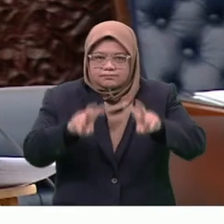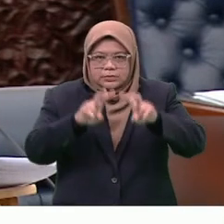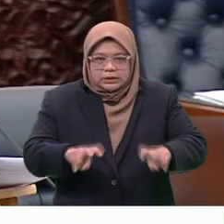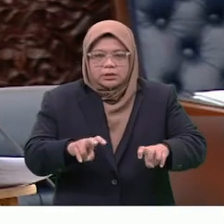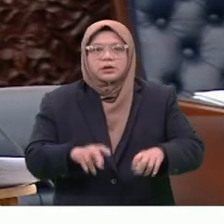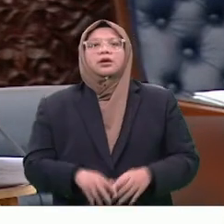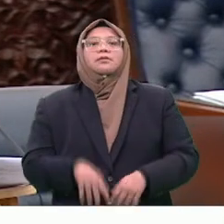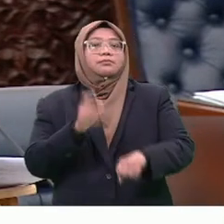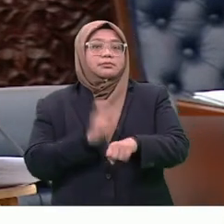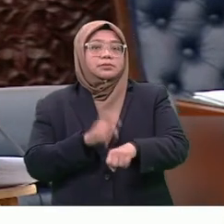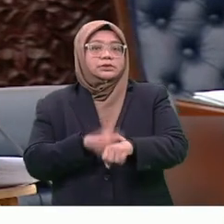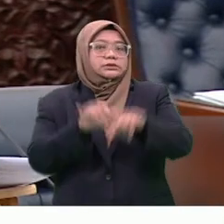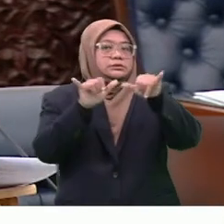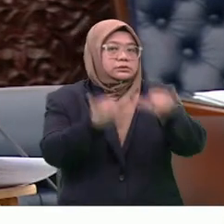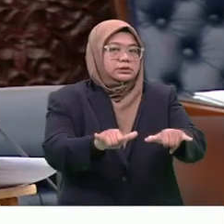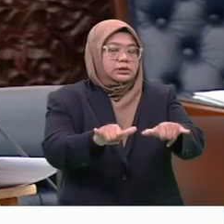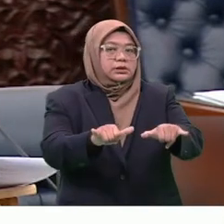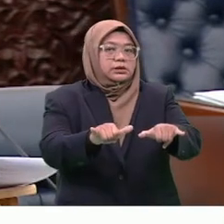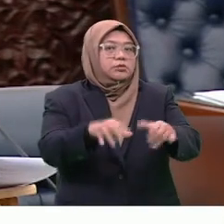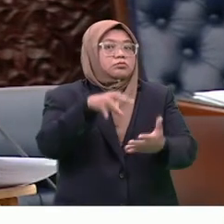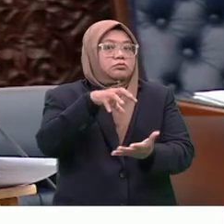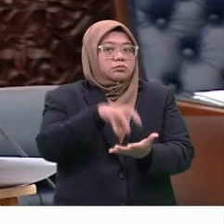berada di tanah suci